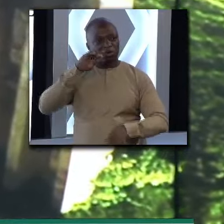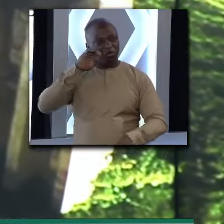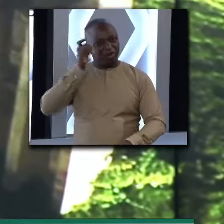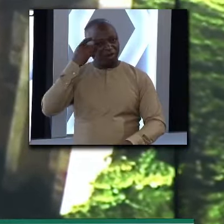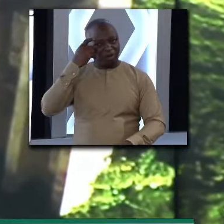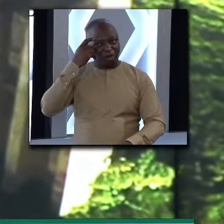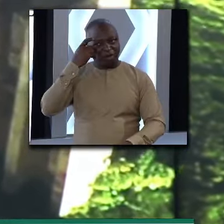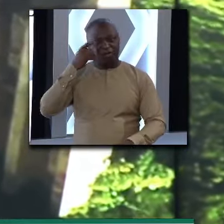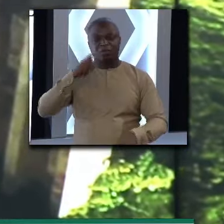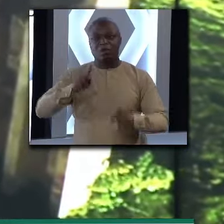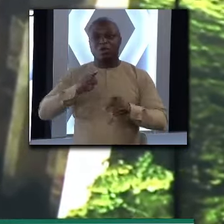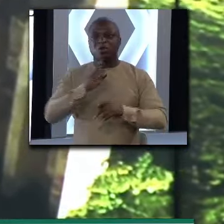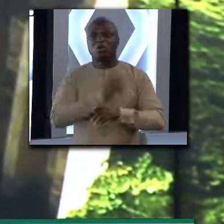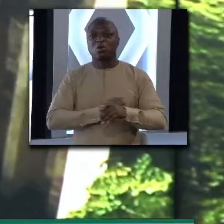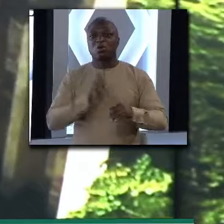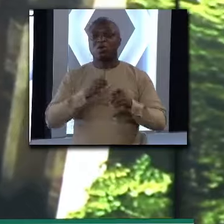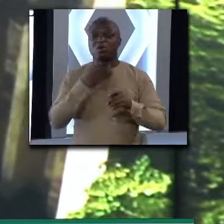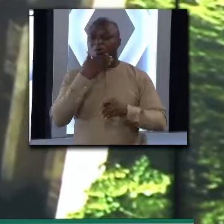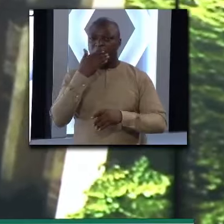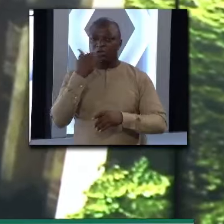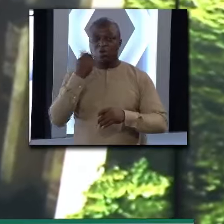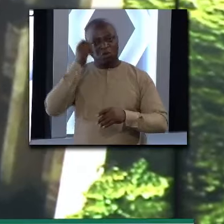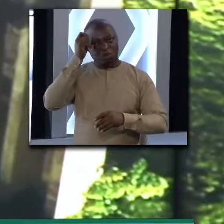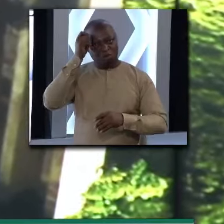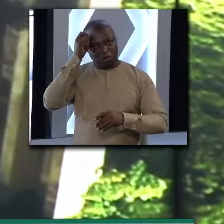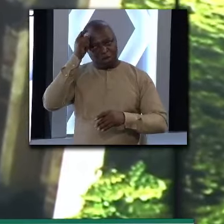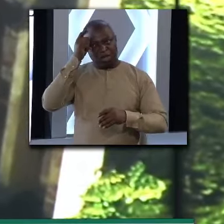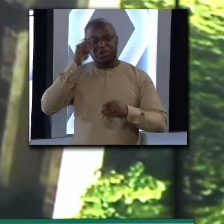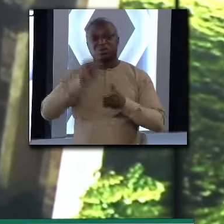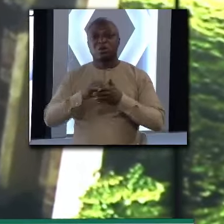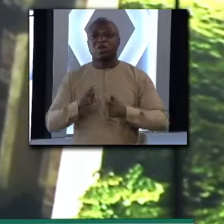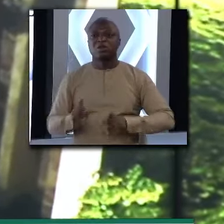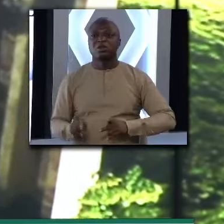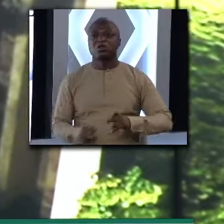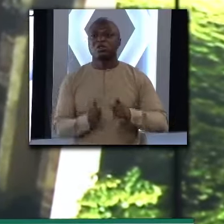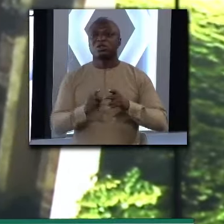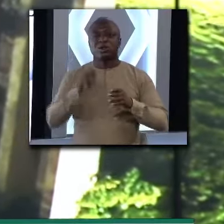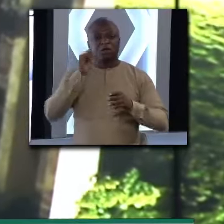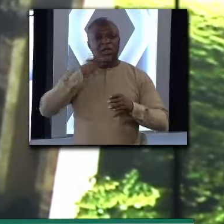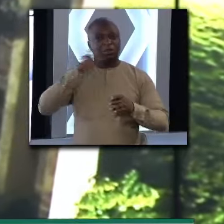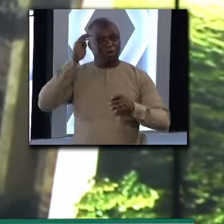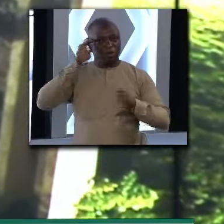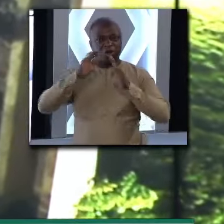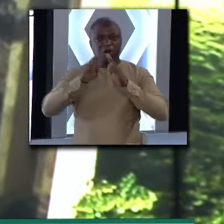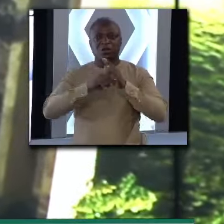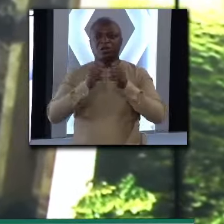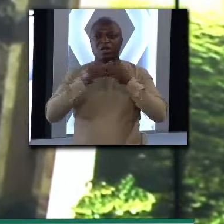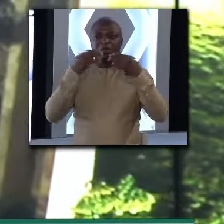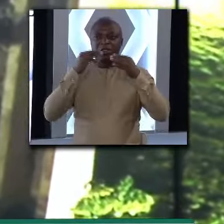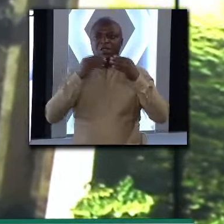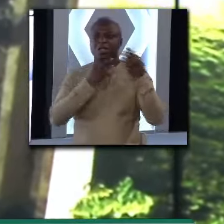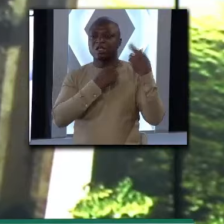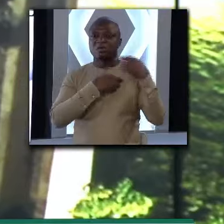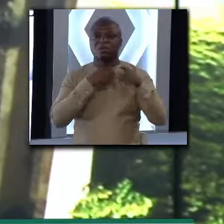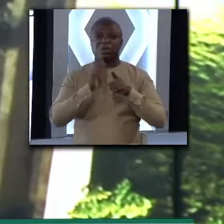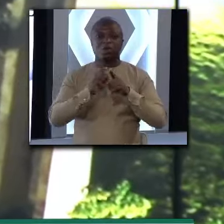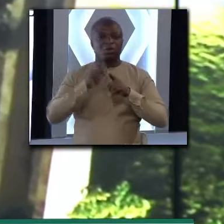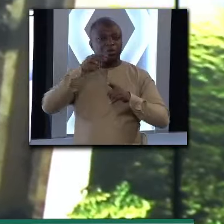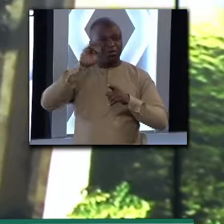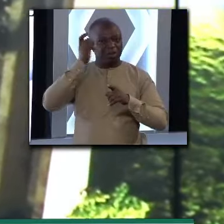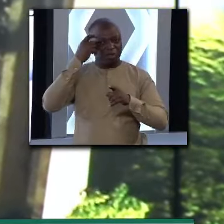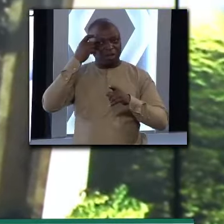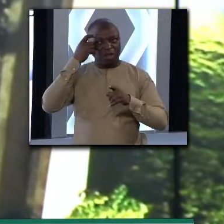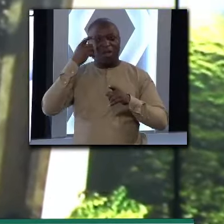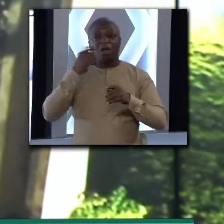gouvernement pour permettre aux Togolais de mieux comprendre ce processus? La ministre de la Communication et des médias, porte-parole du gouvernement,